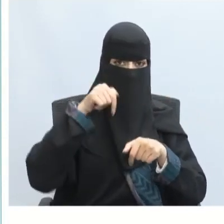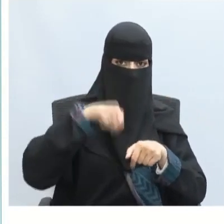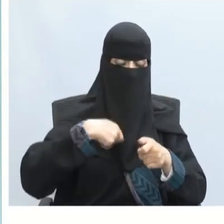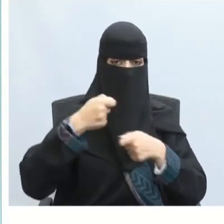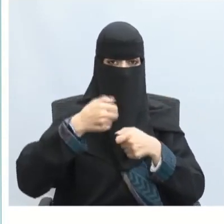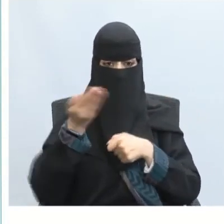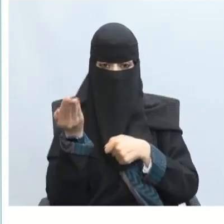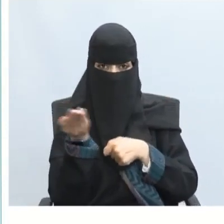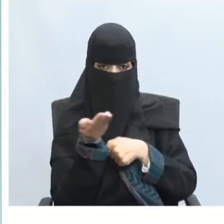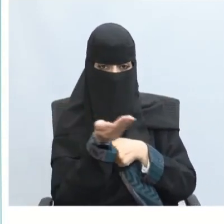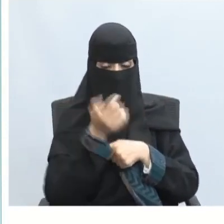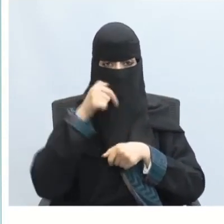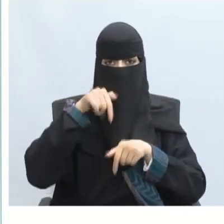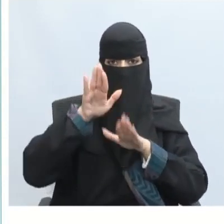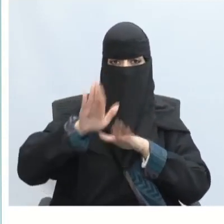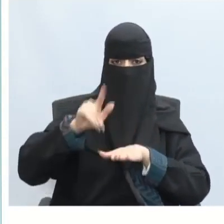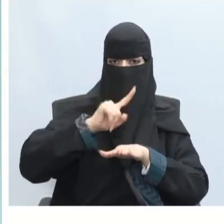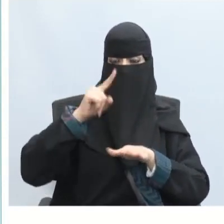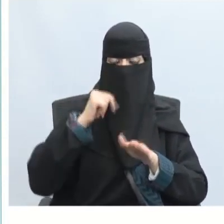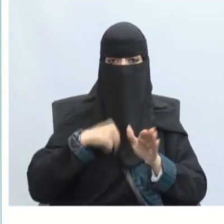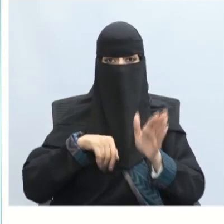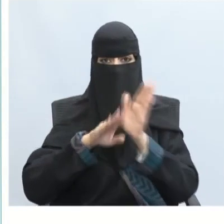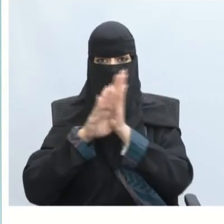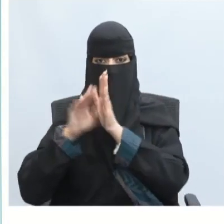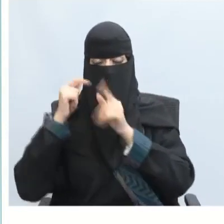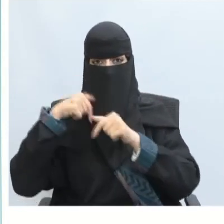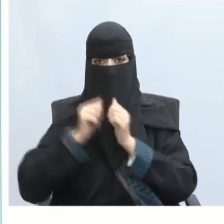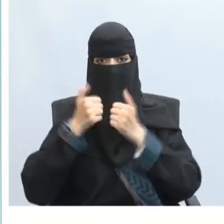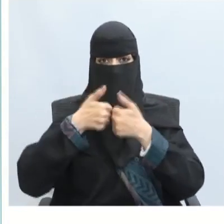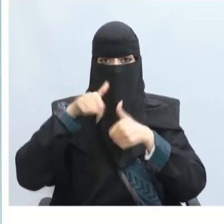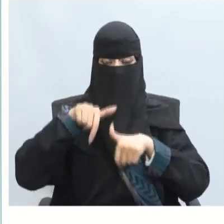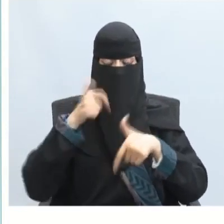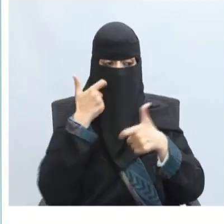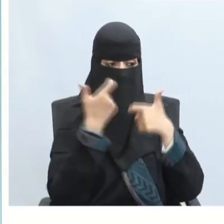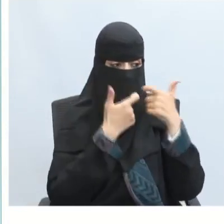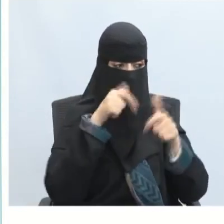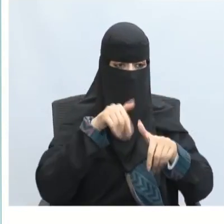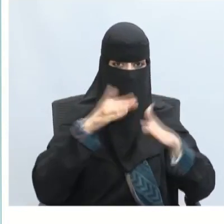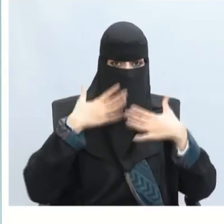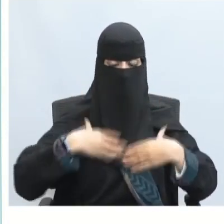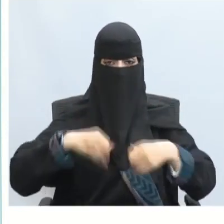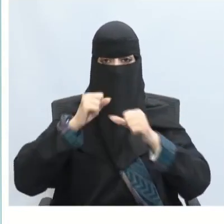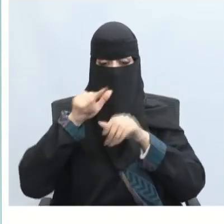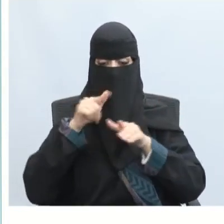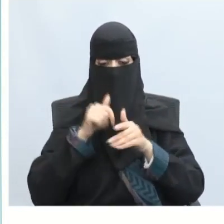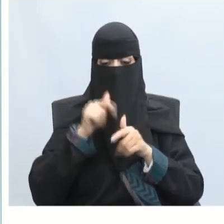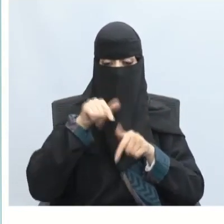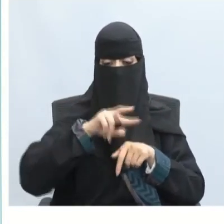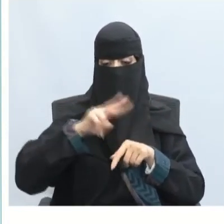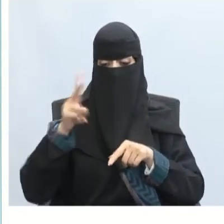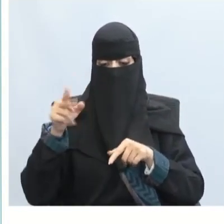التسول وتركهم دون سند اسري وترك العنايه بهم صحيا